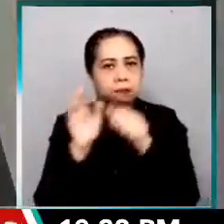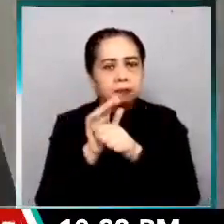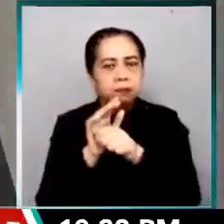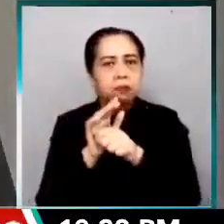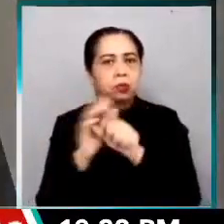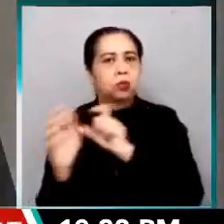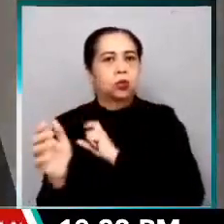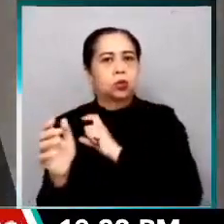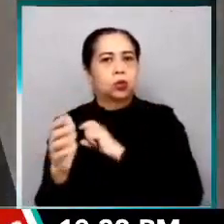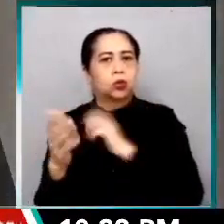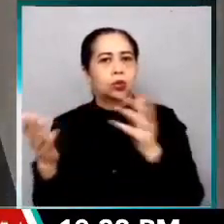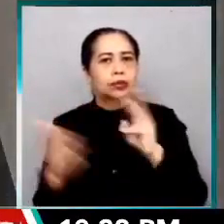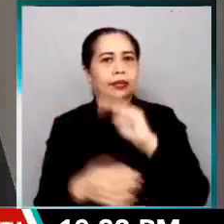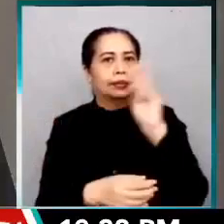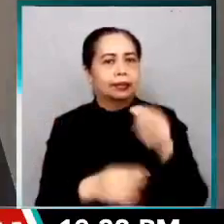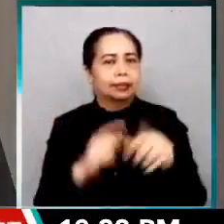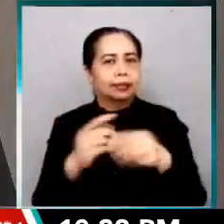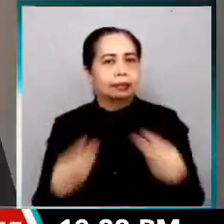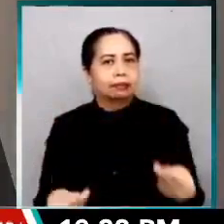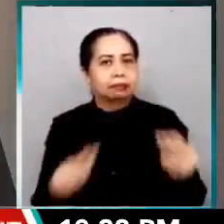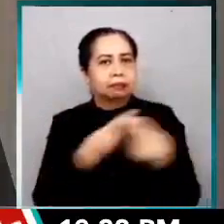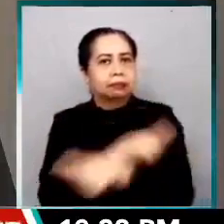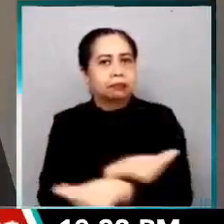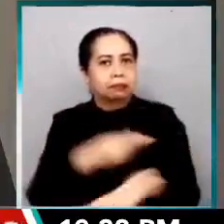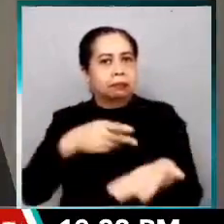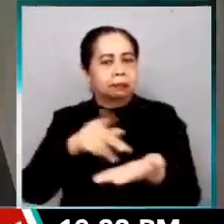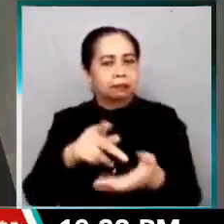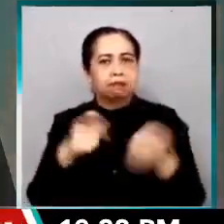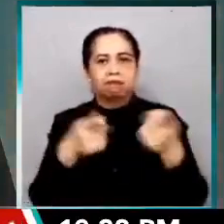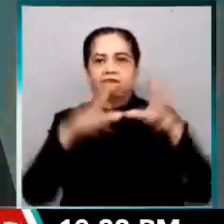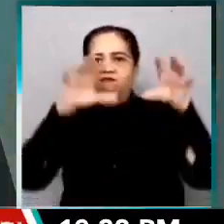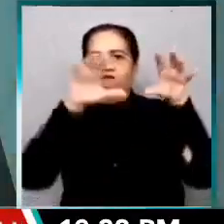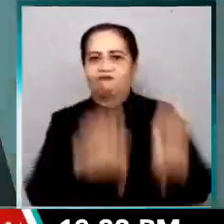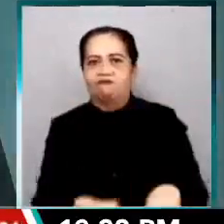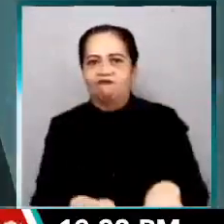Maynila. Nang magkaabutan ng bayad, mabilis na dinakma ang suspect.